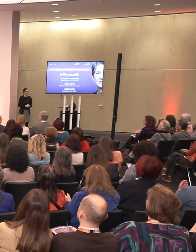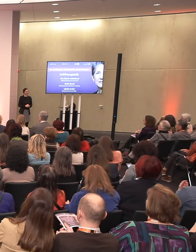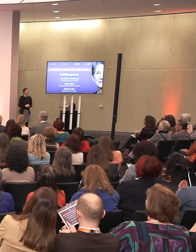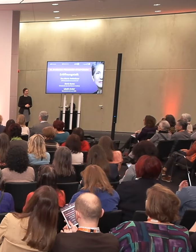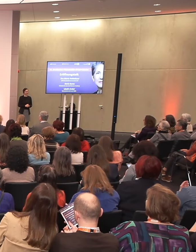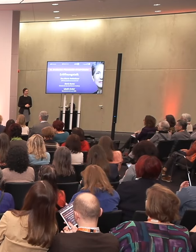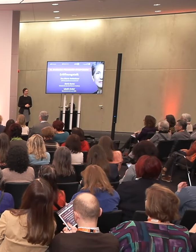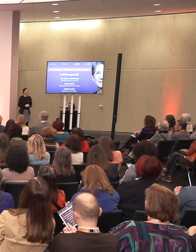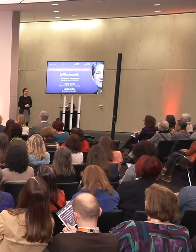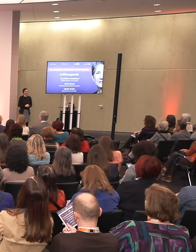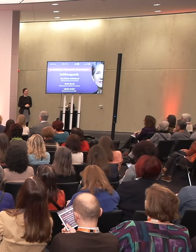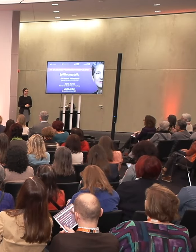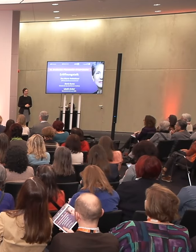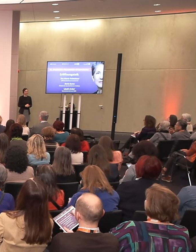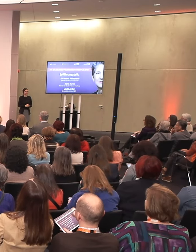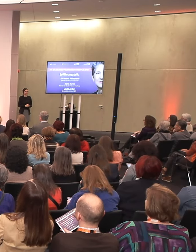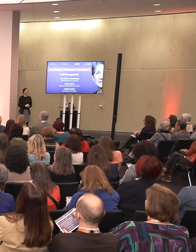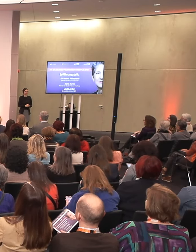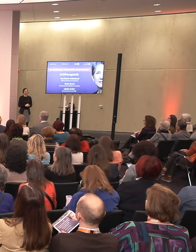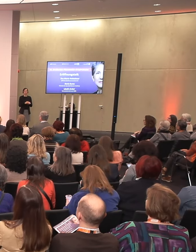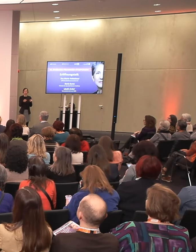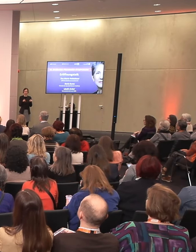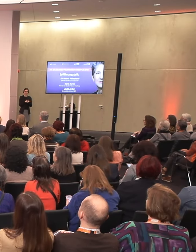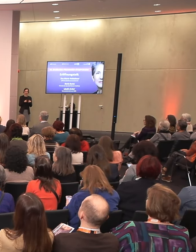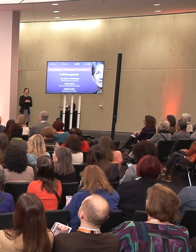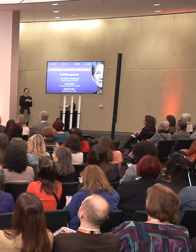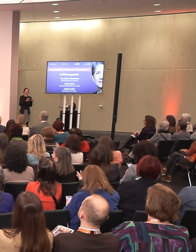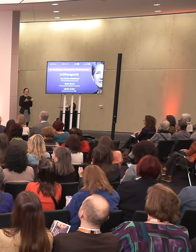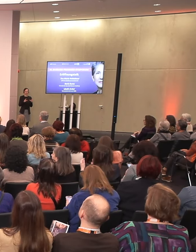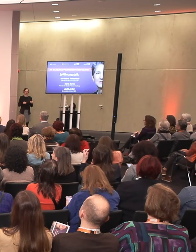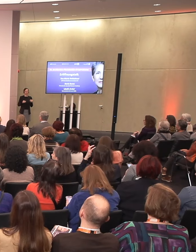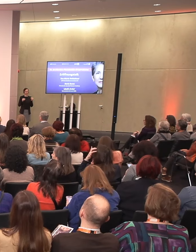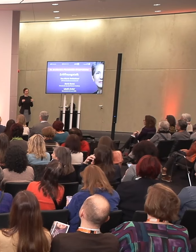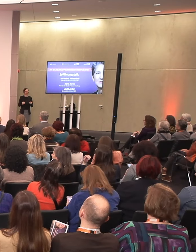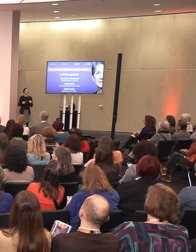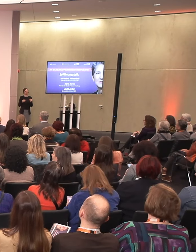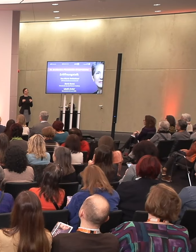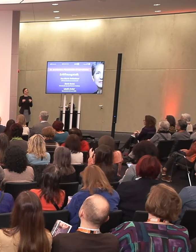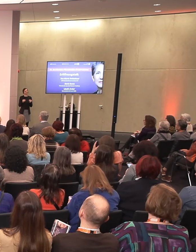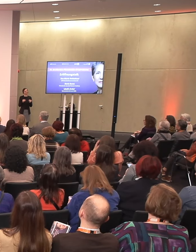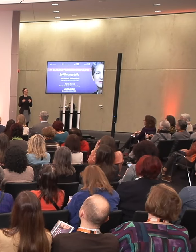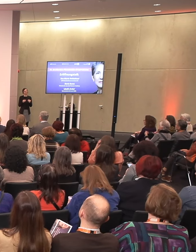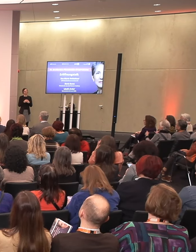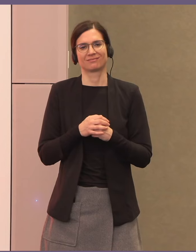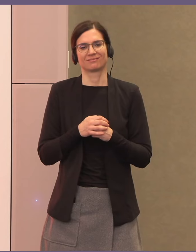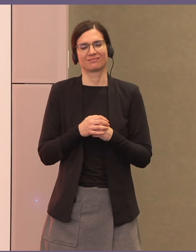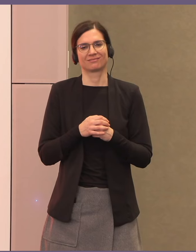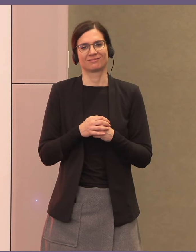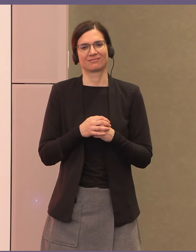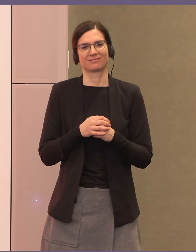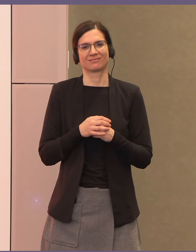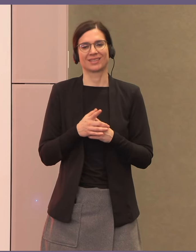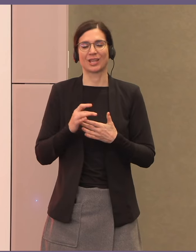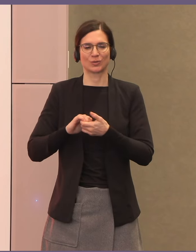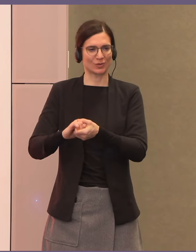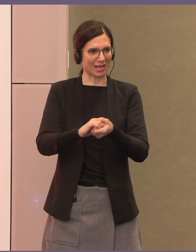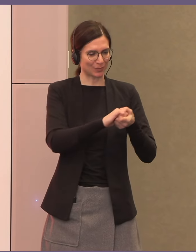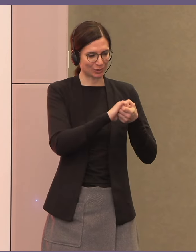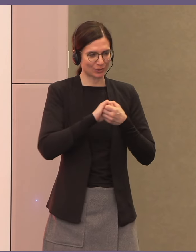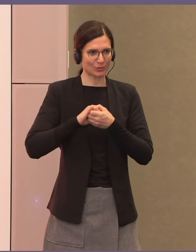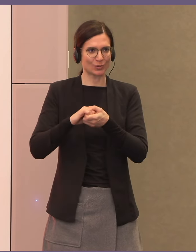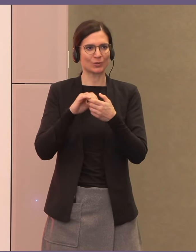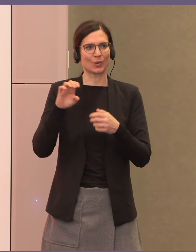Und wir wissen das wirklich sehr zu schätzen, dass sich der Zusammenschluss der europäischen